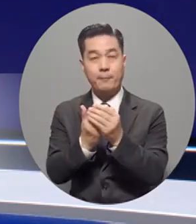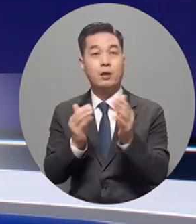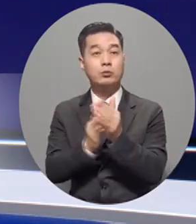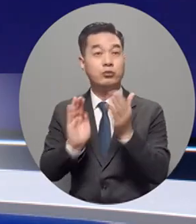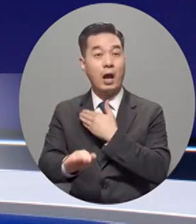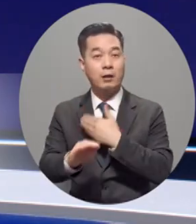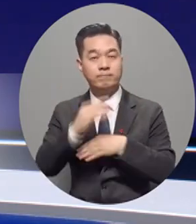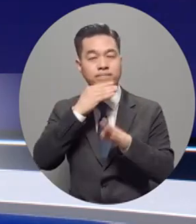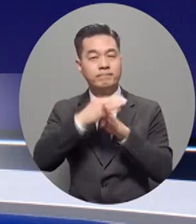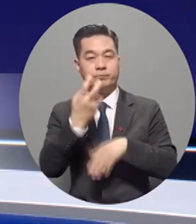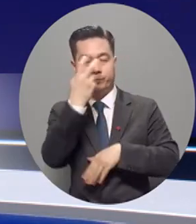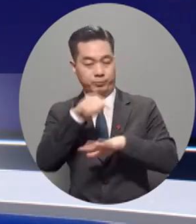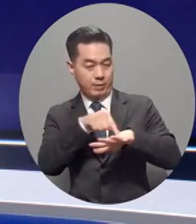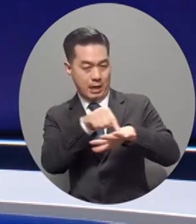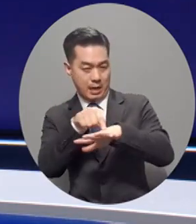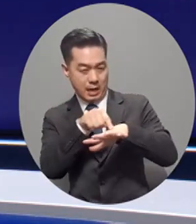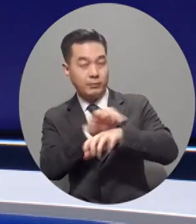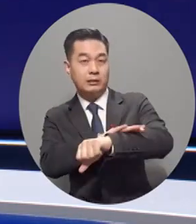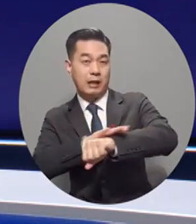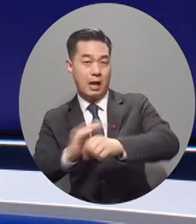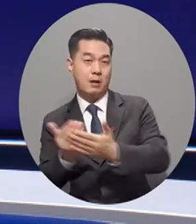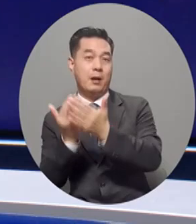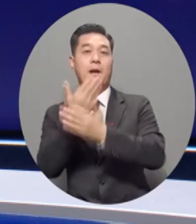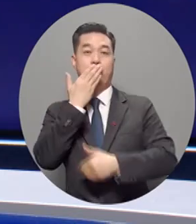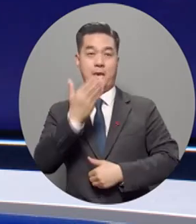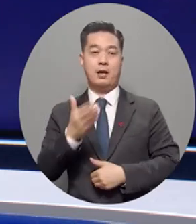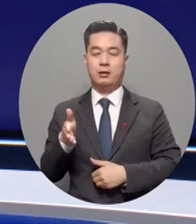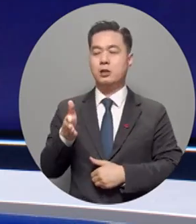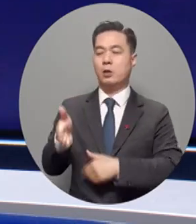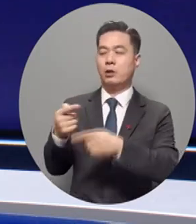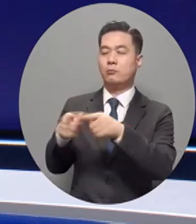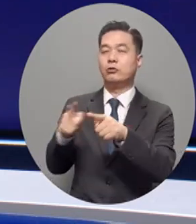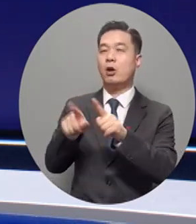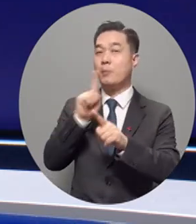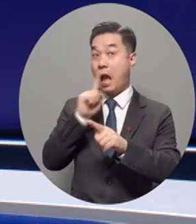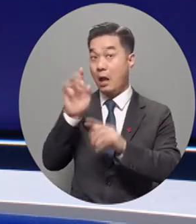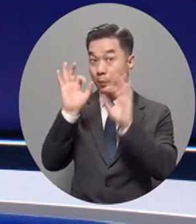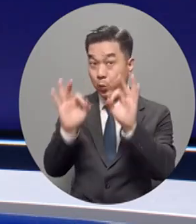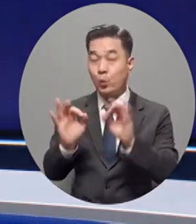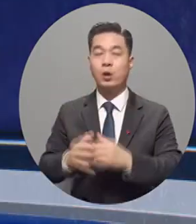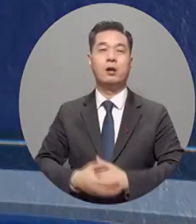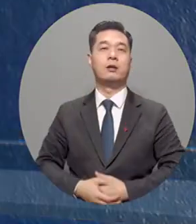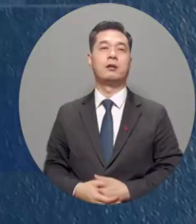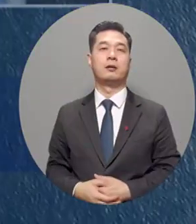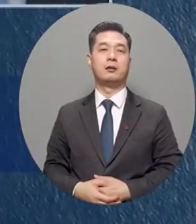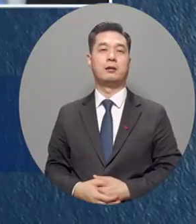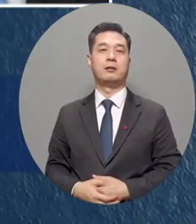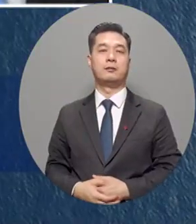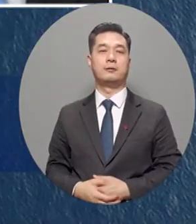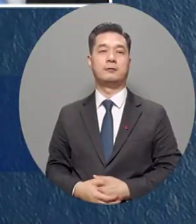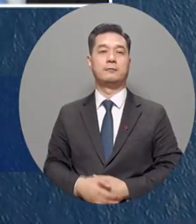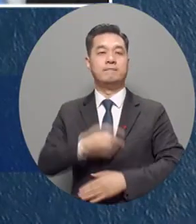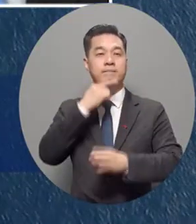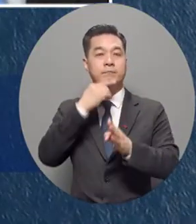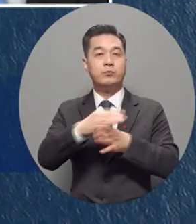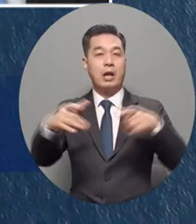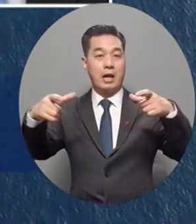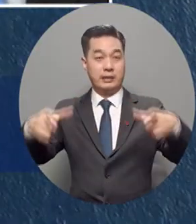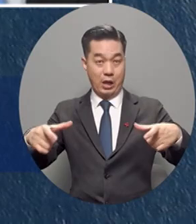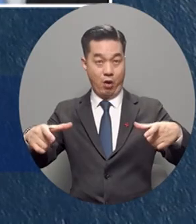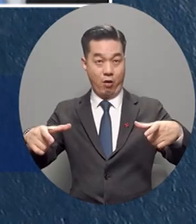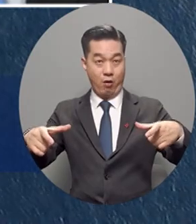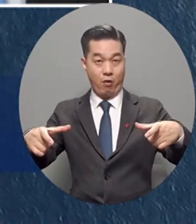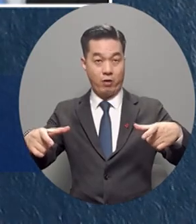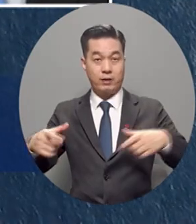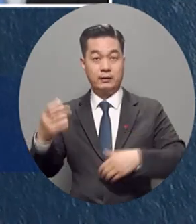감시 역량이 크게 강화될 걸로 보입니다 우선 전문가의 분석 들어보시겠습니다 습니다 북한 지역에대 재방문